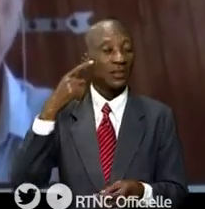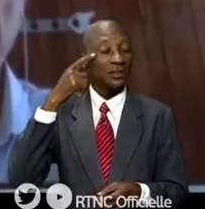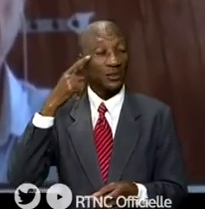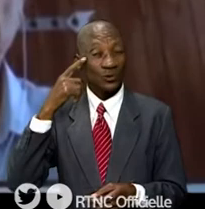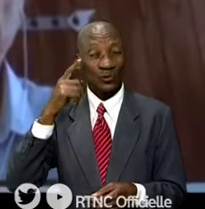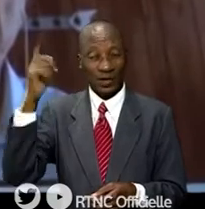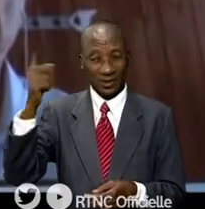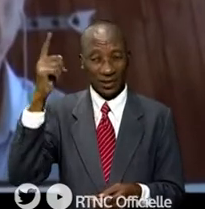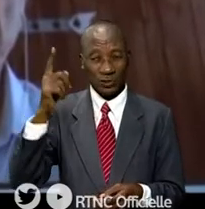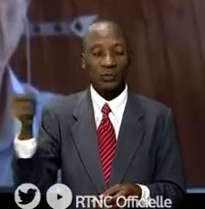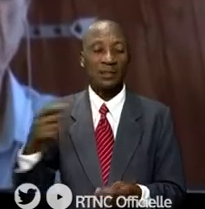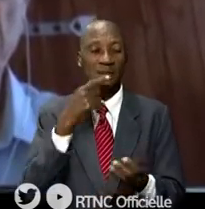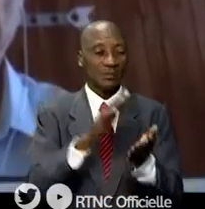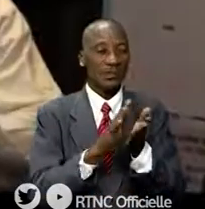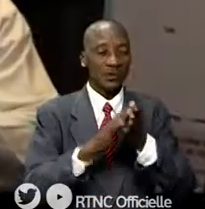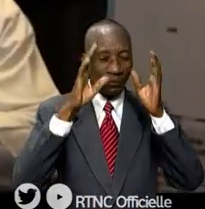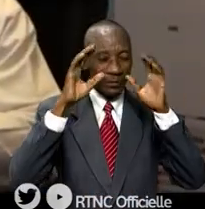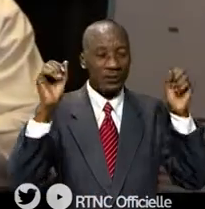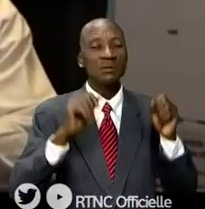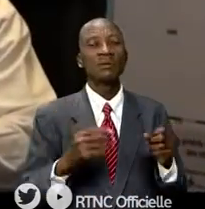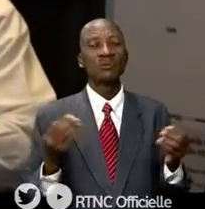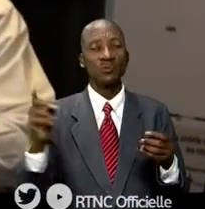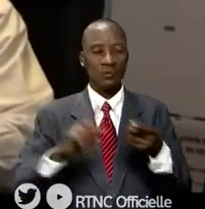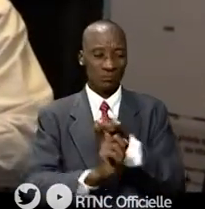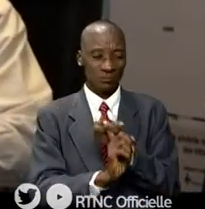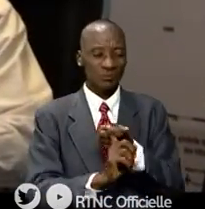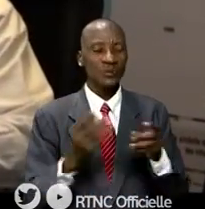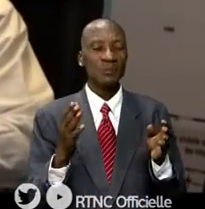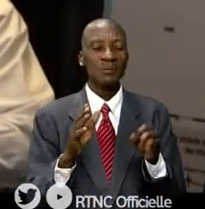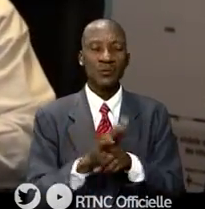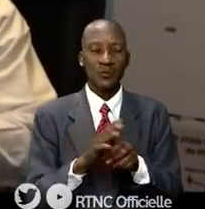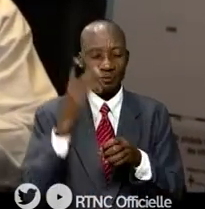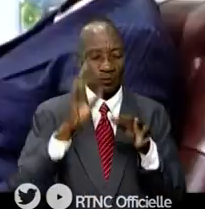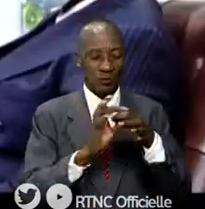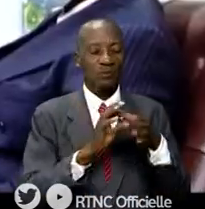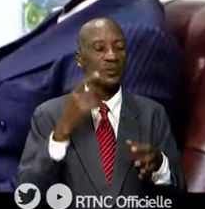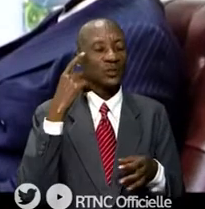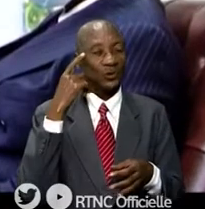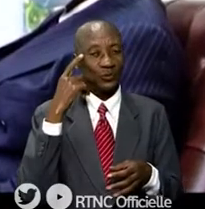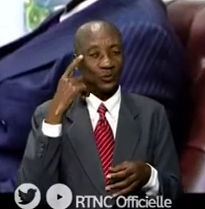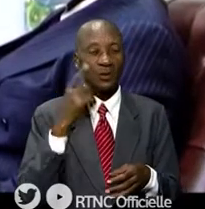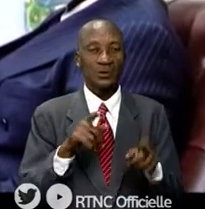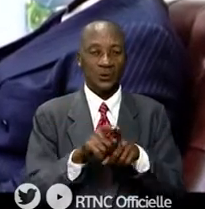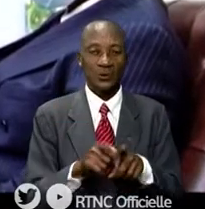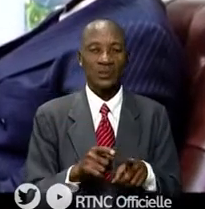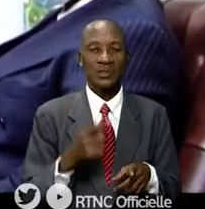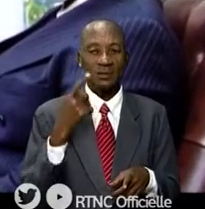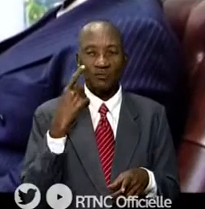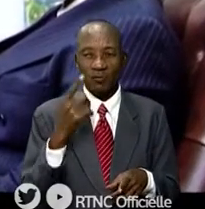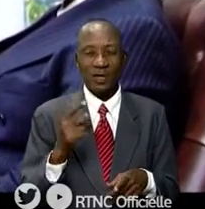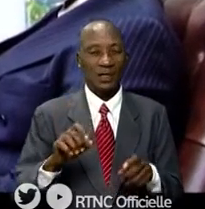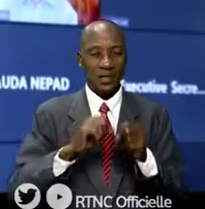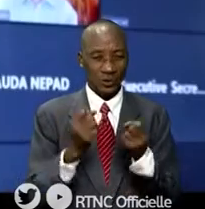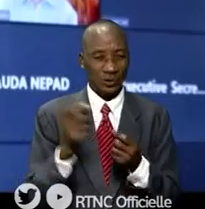a remercié le chef de l'État de la confiance accordée à la coopération chinoise. Il a en outre planché sur les potentialités du consortium chinois qui